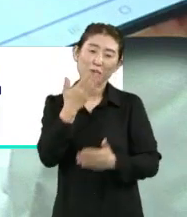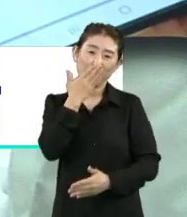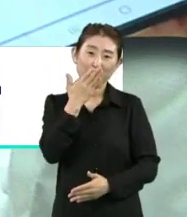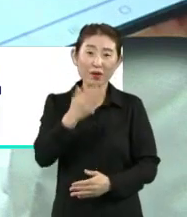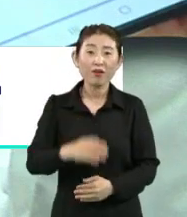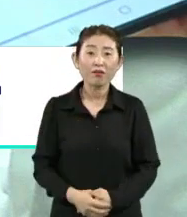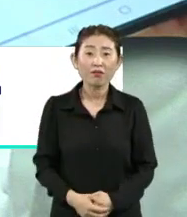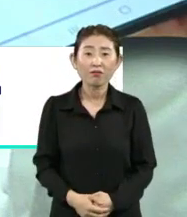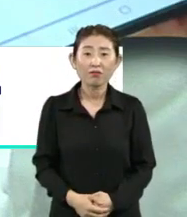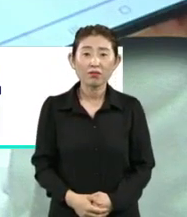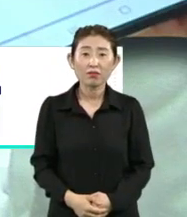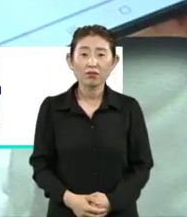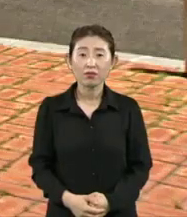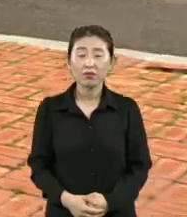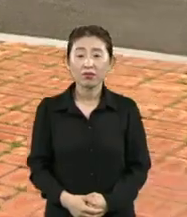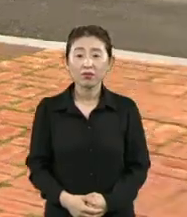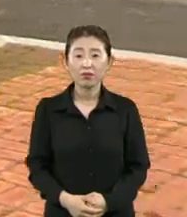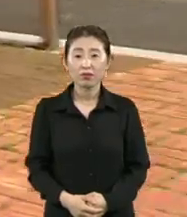장석영 기자입니다.